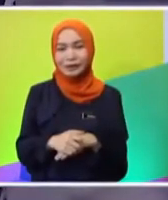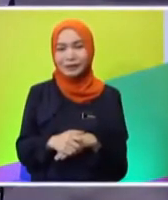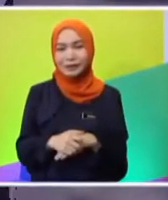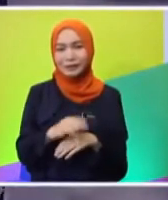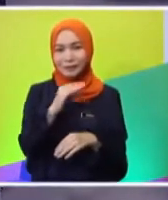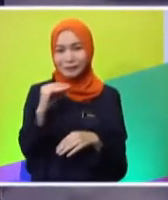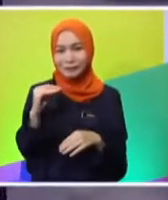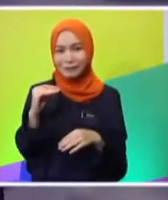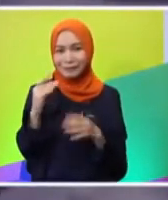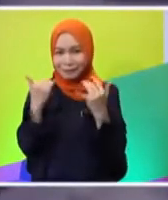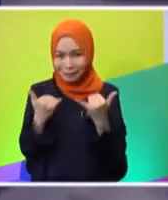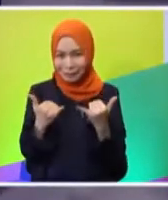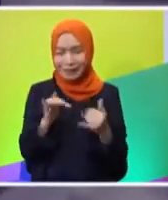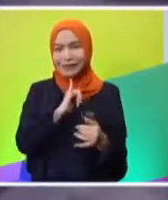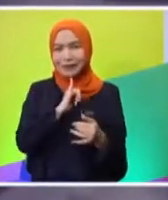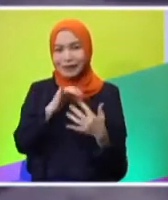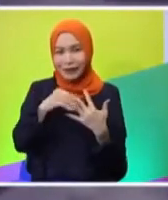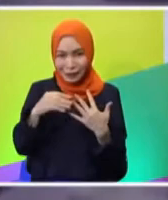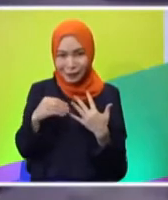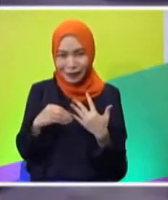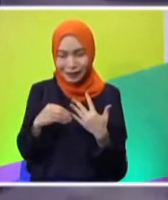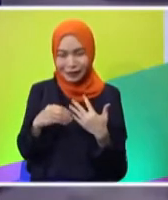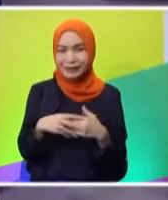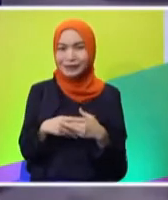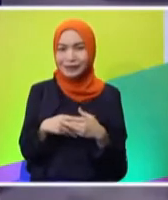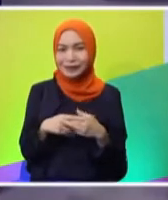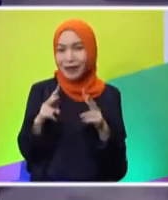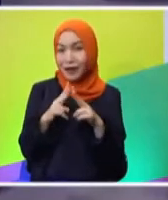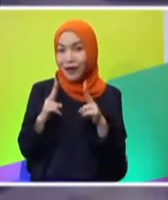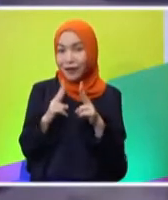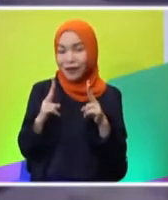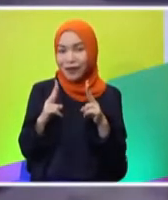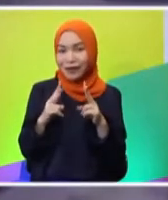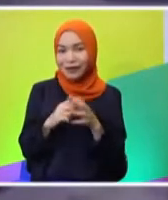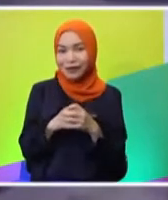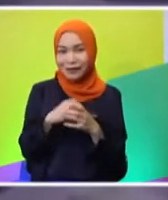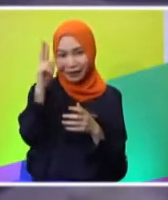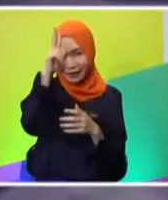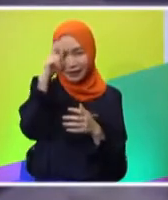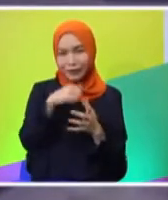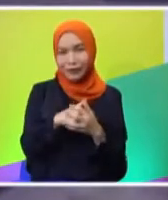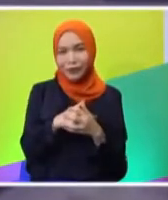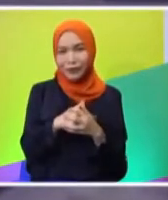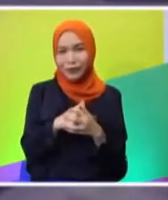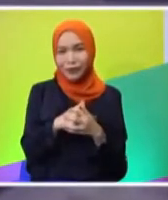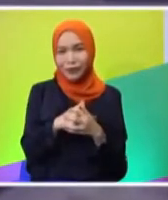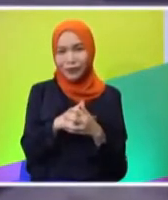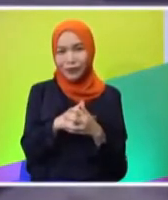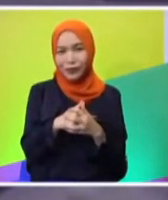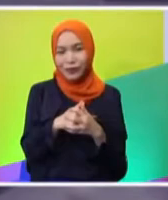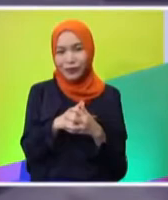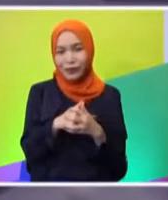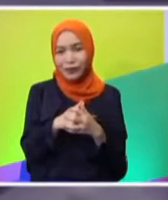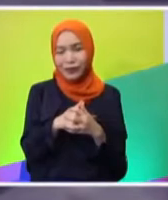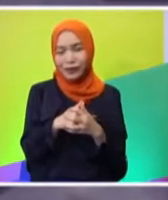betul kemudian bernama Zainab pilih very creative Oke ada